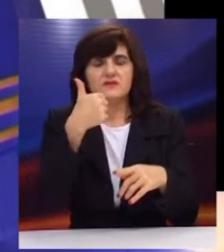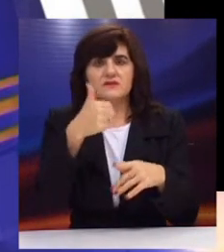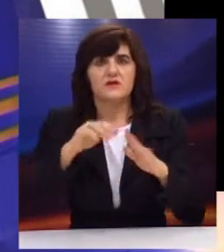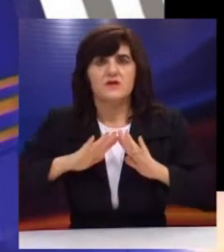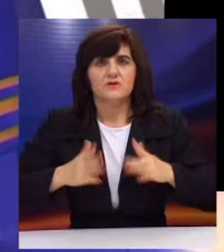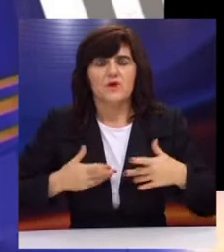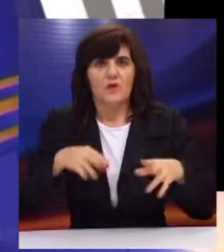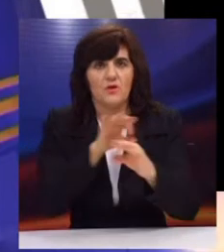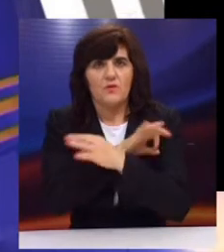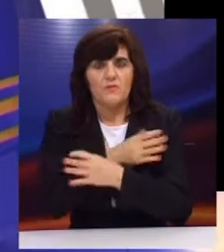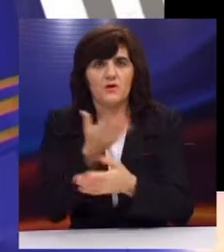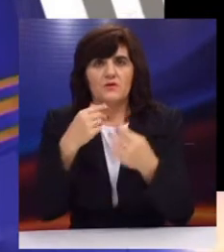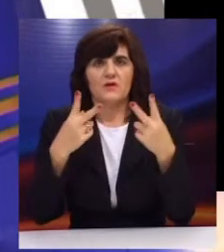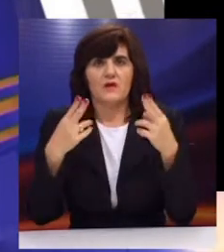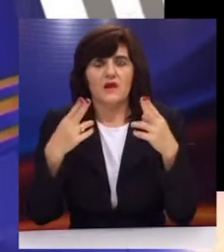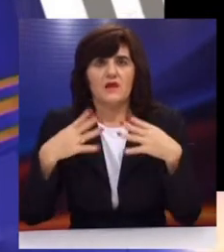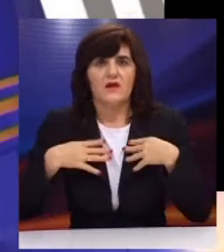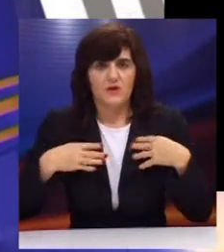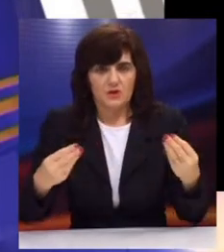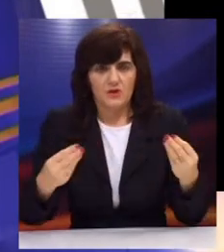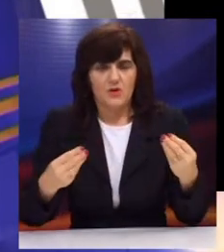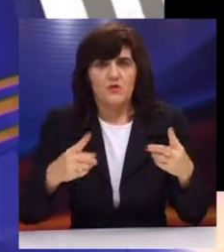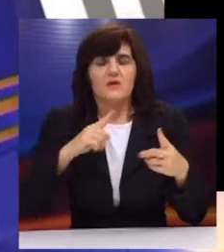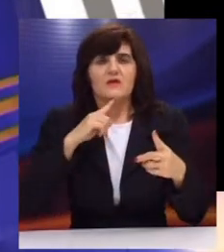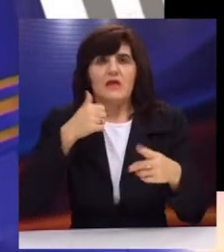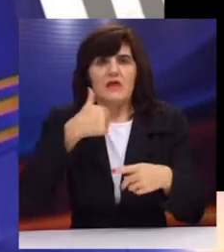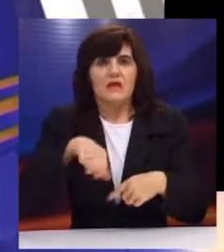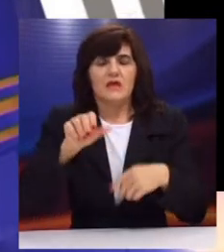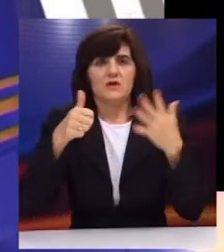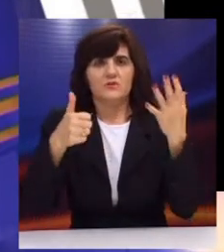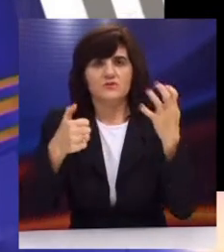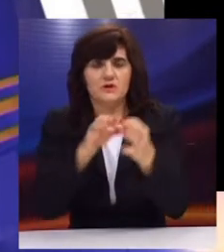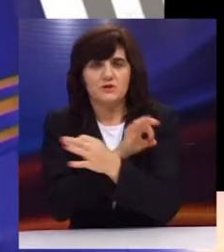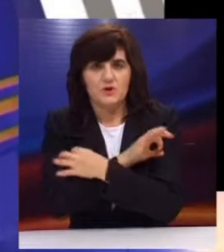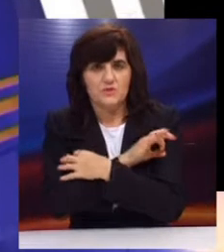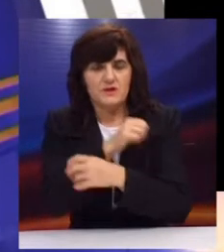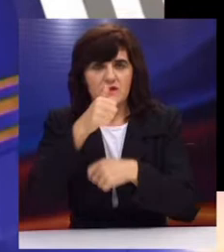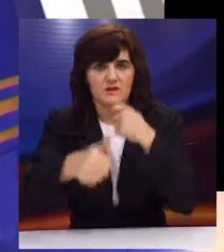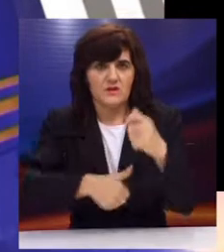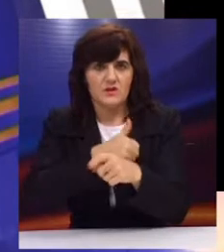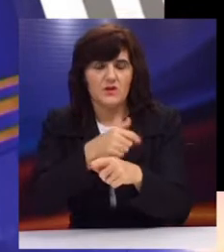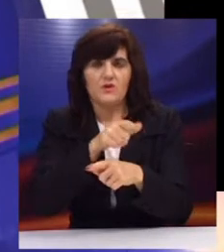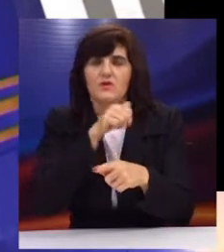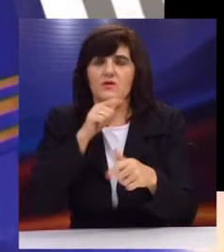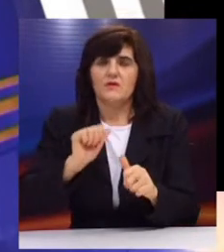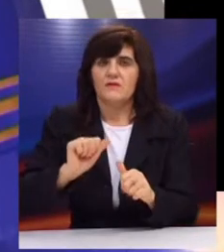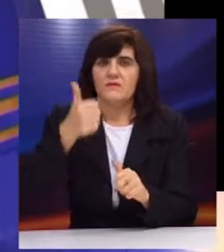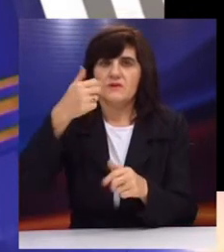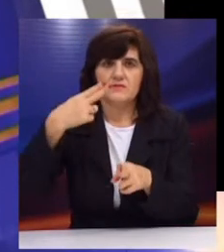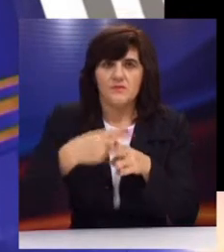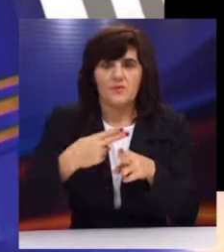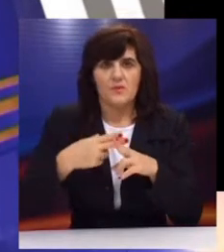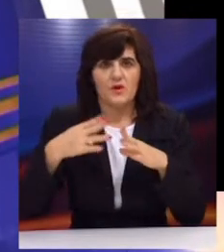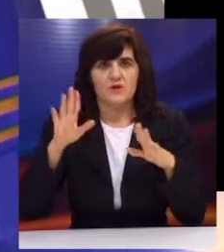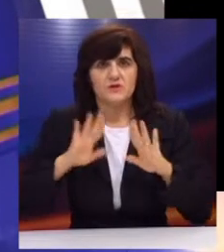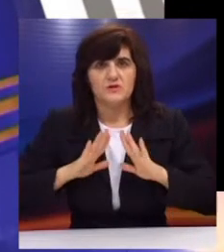oko 4600 žena od raka dojke, a oko 1600 žena umre. Ovo je trenutno vodeća maligna bolest kod žena, kako